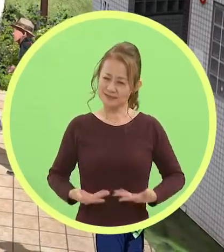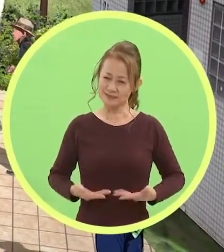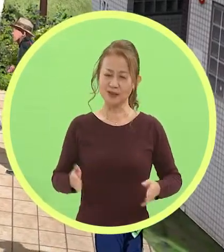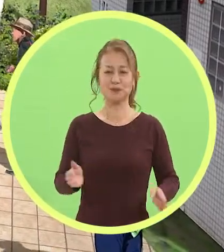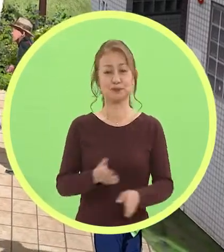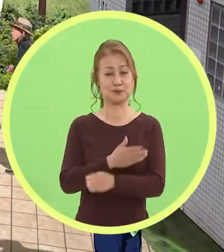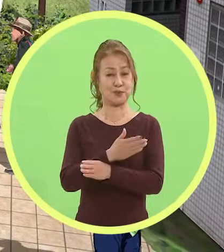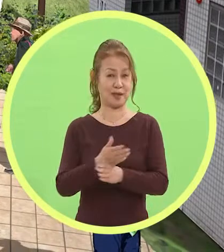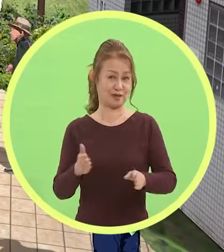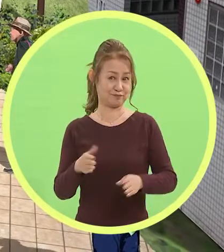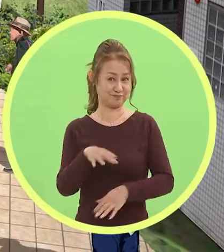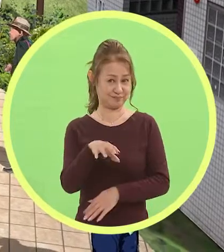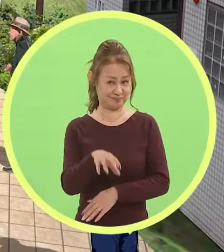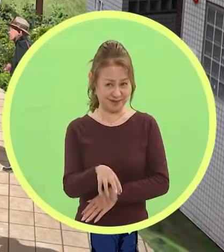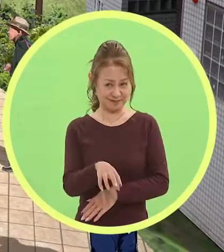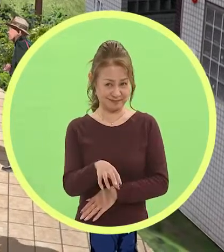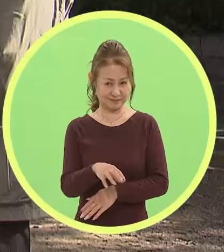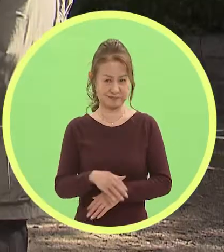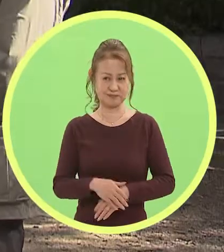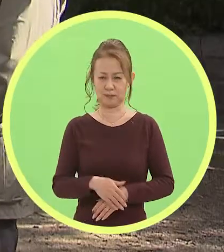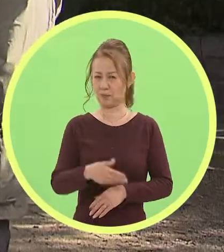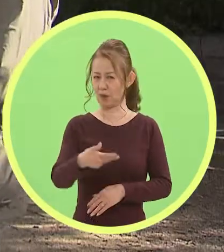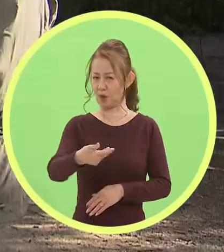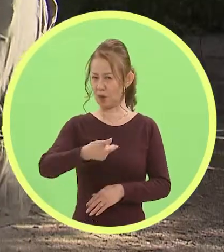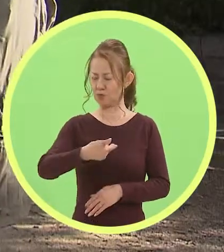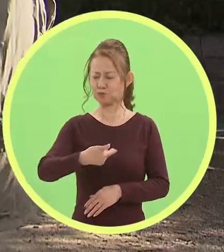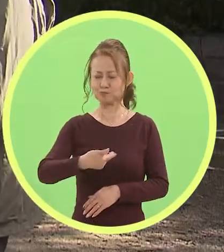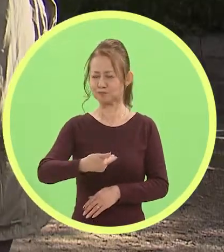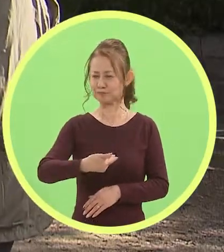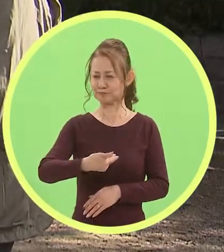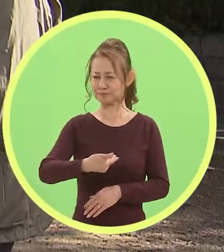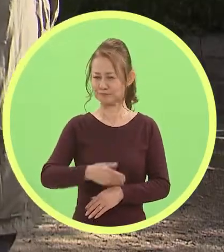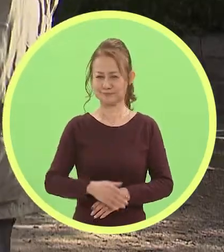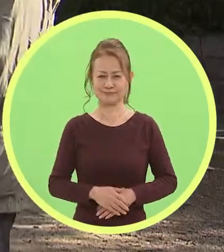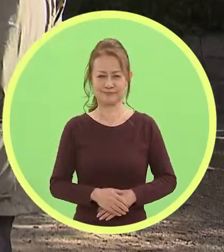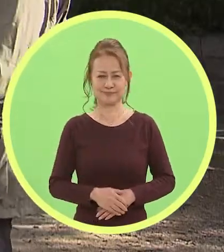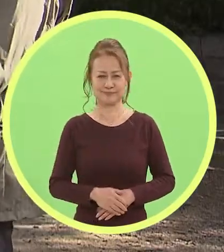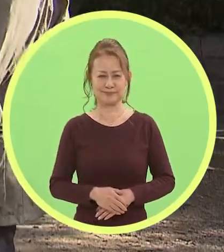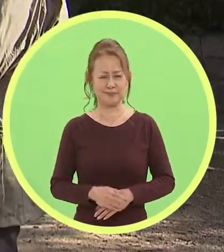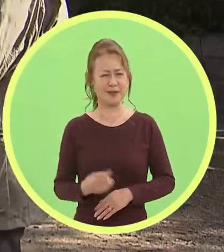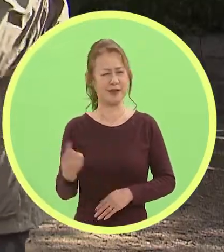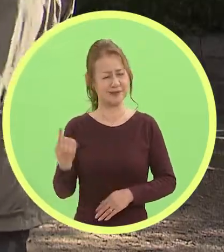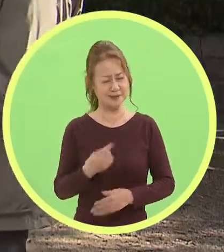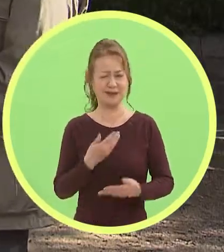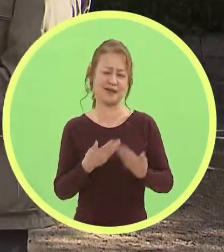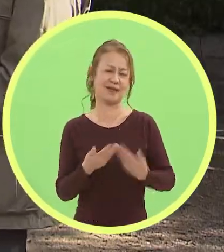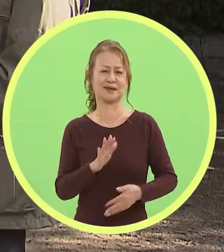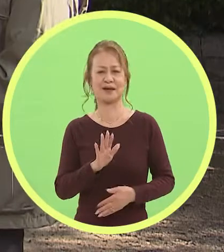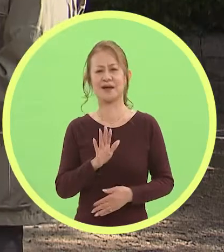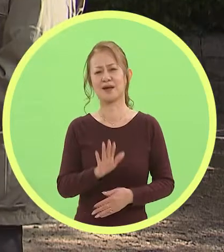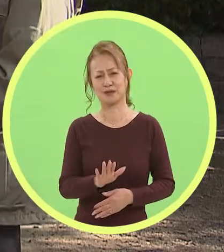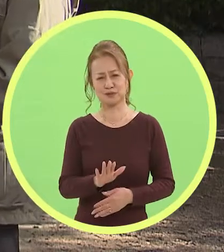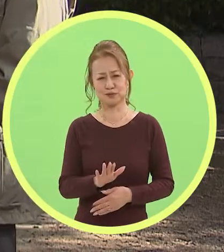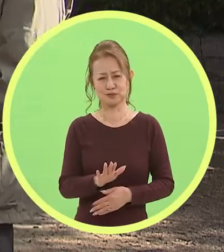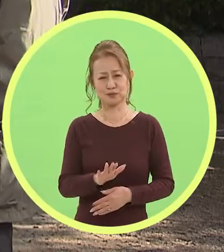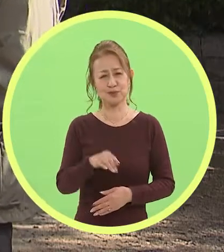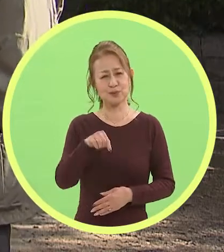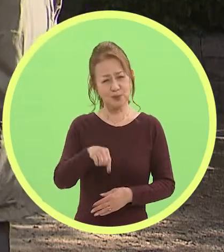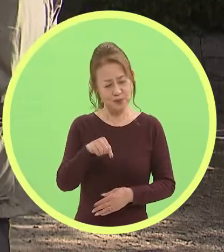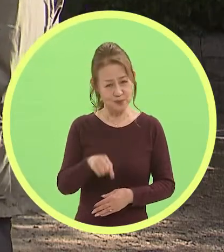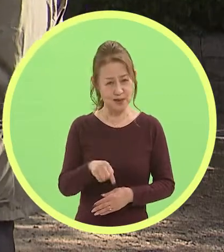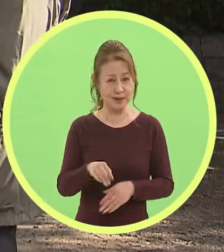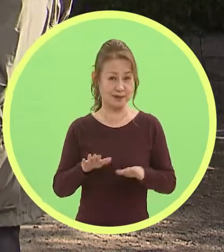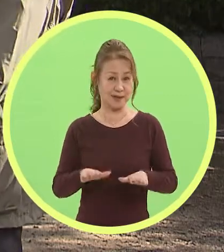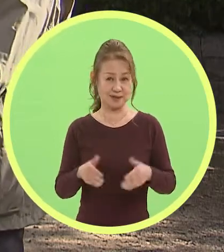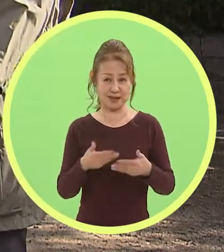つろげる空間になるんですよ。 舐めてもらっちゃ困りますよ。僕ね、来たことあるんですから。肘山公園にある